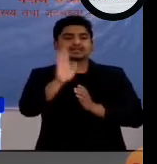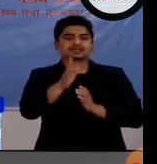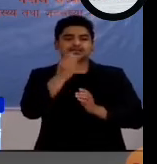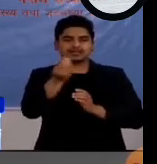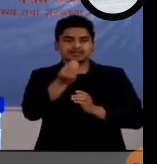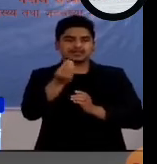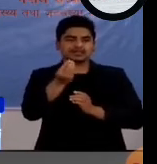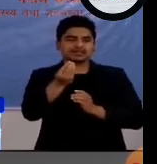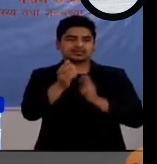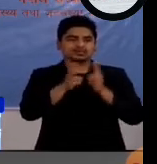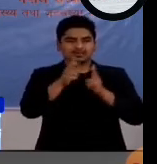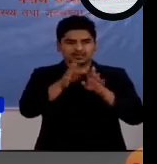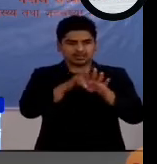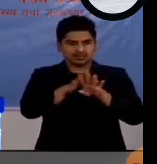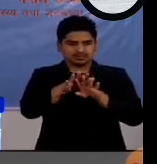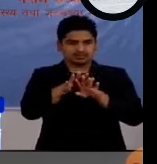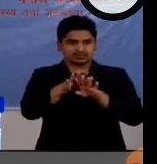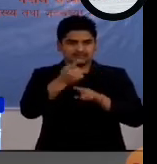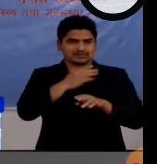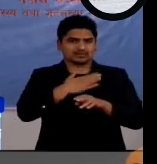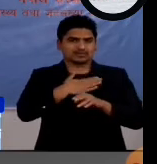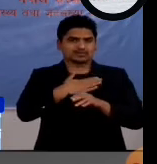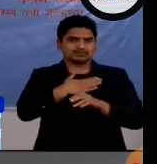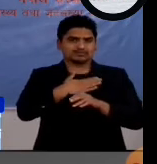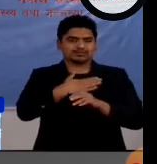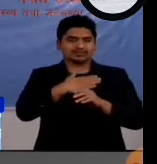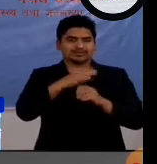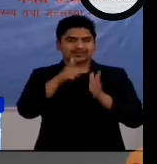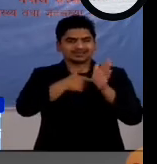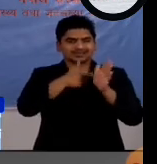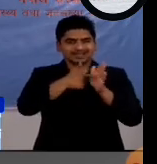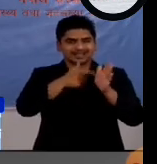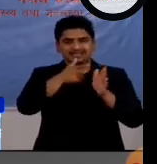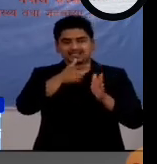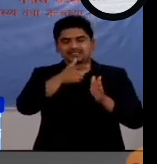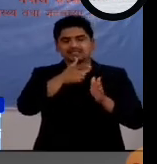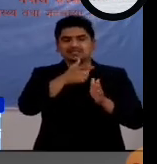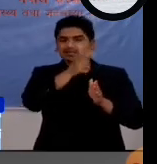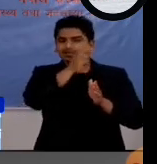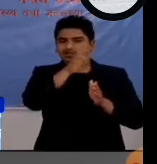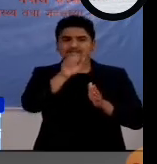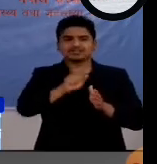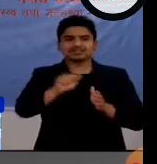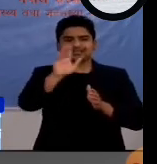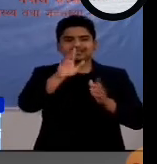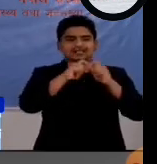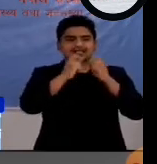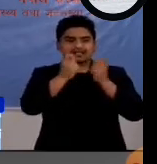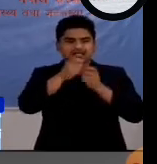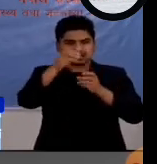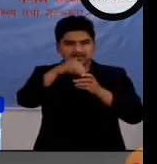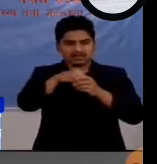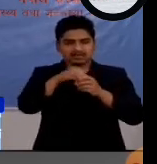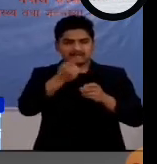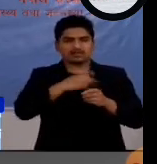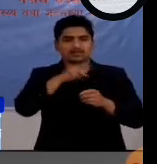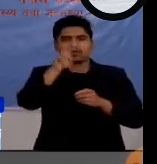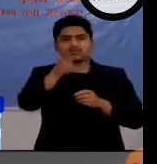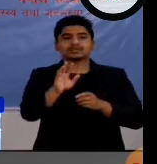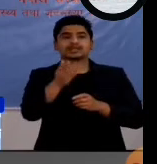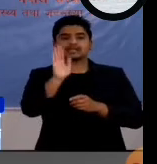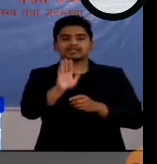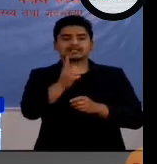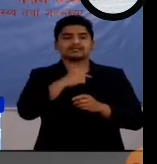भनेर केही कुराहरू यो हाम्रो सार्क र दक्षिण एसियाको रिजनमा हाम्रो स्थिति के